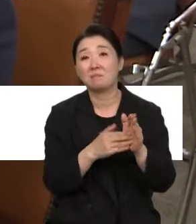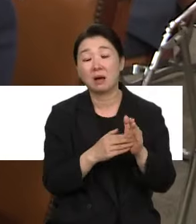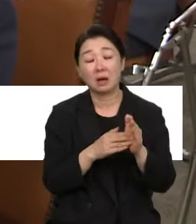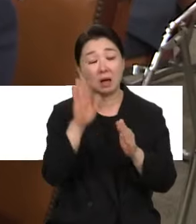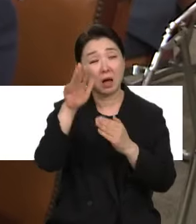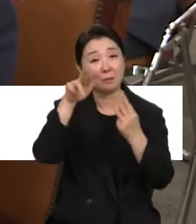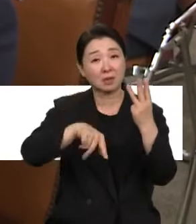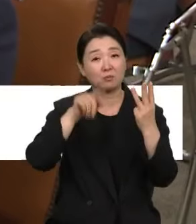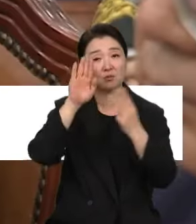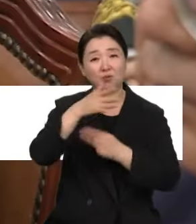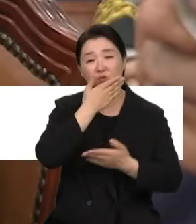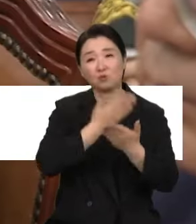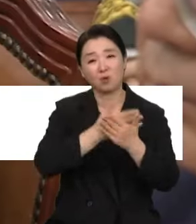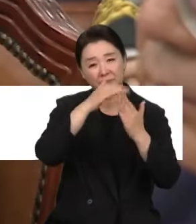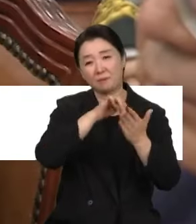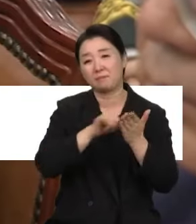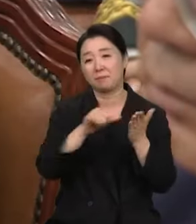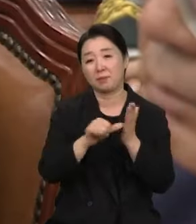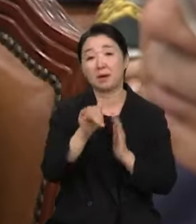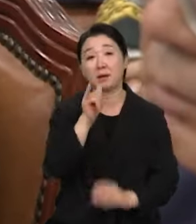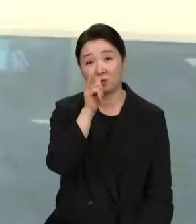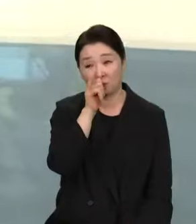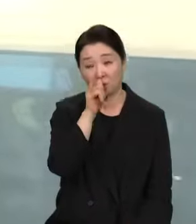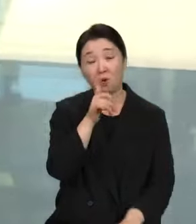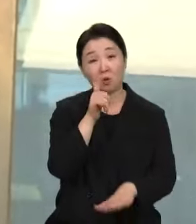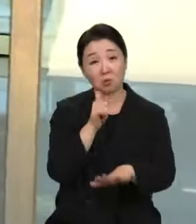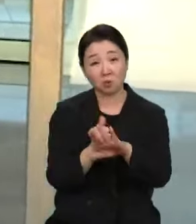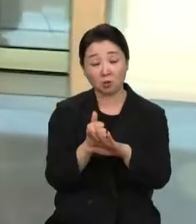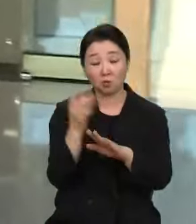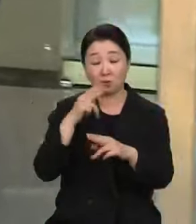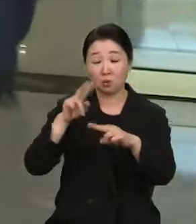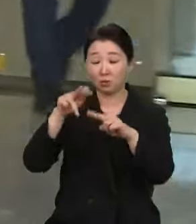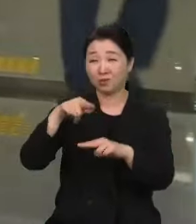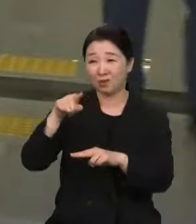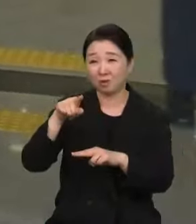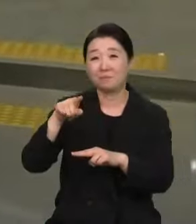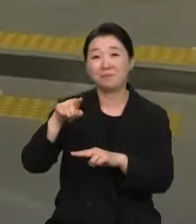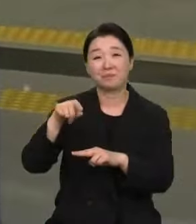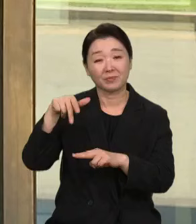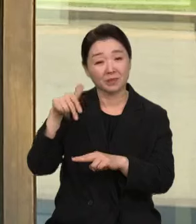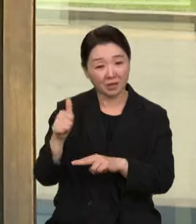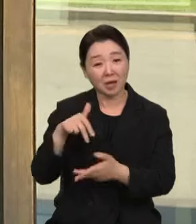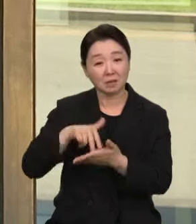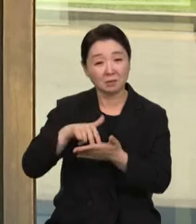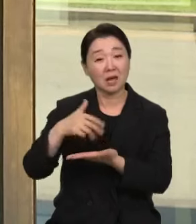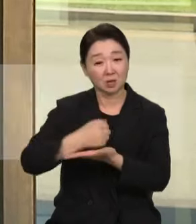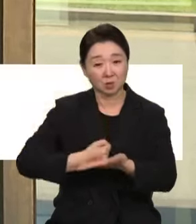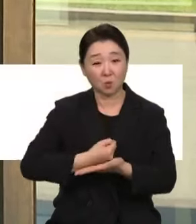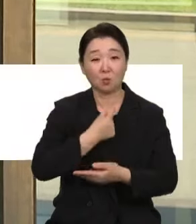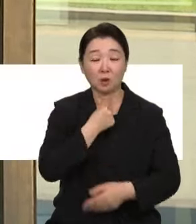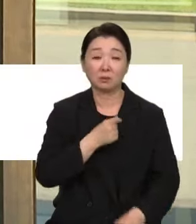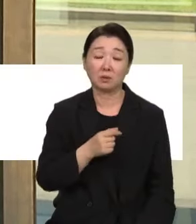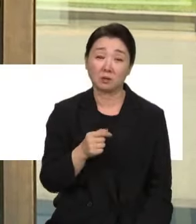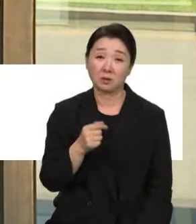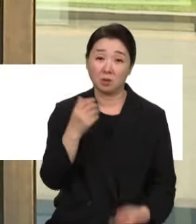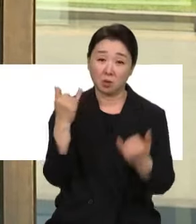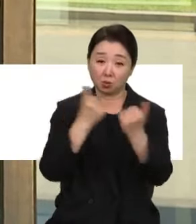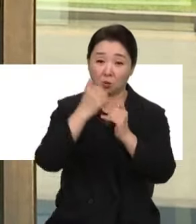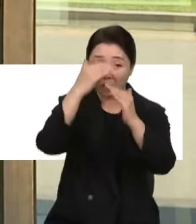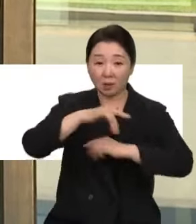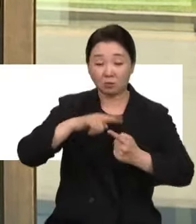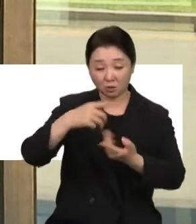모든 기록은 차례로 지워집니다. 이 때문에 공수처장도 기록을 확보하겠다고 했습니다. 통화 기록에 대해서